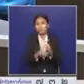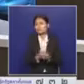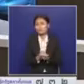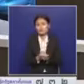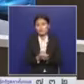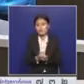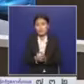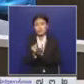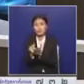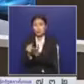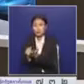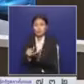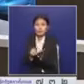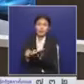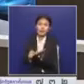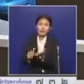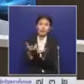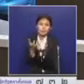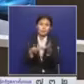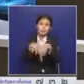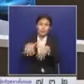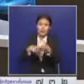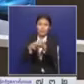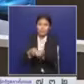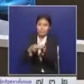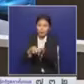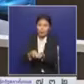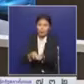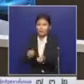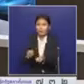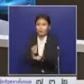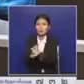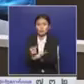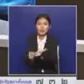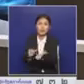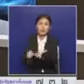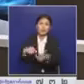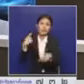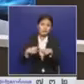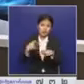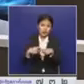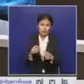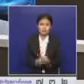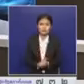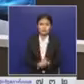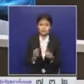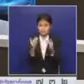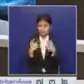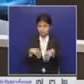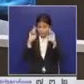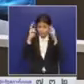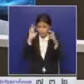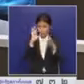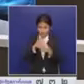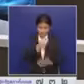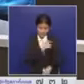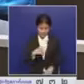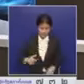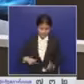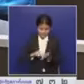ที่ผมเป็นห่วงเรื่องการปฏิรูปสถาบันนะครับผมเองในฐานะที่